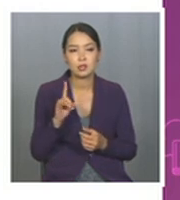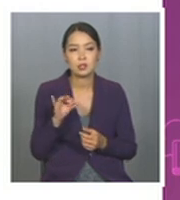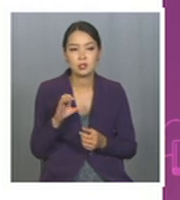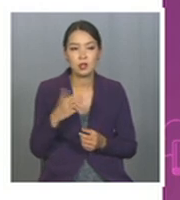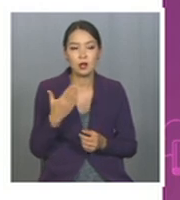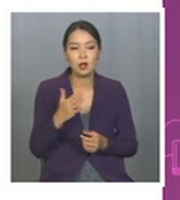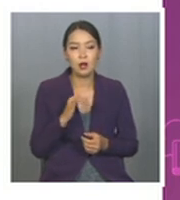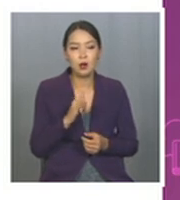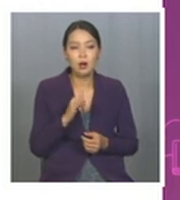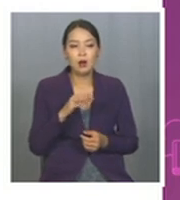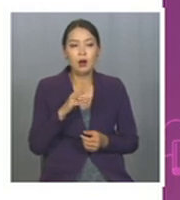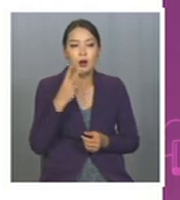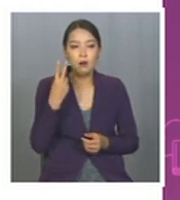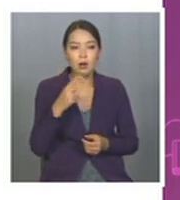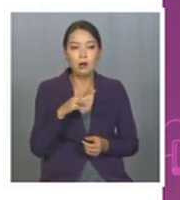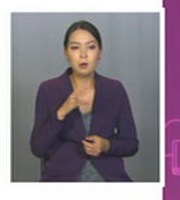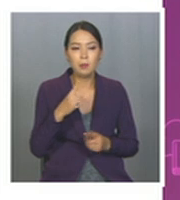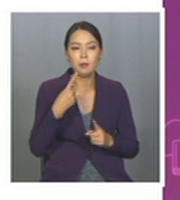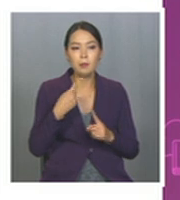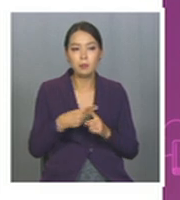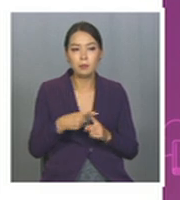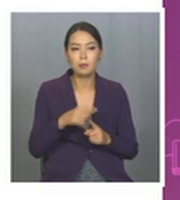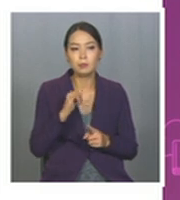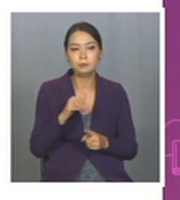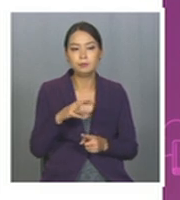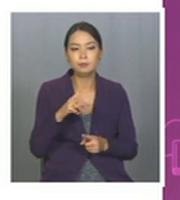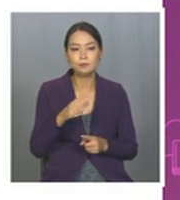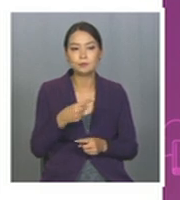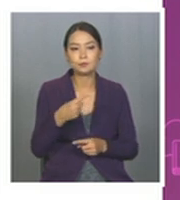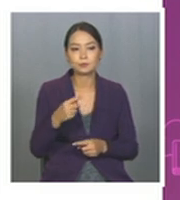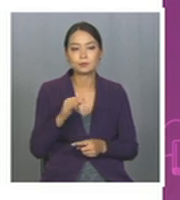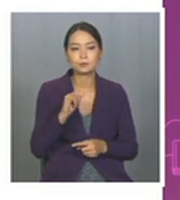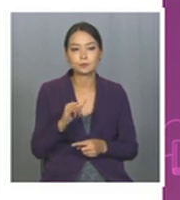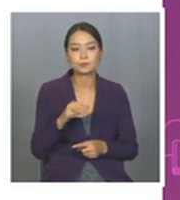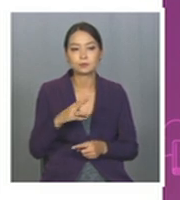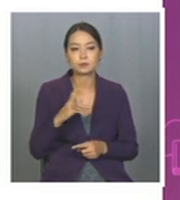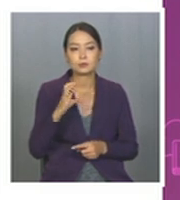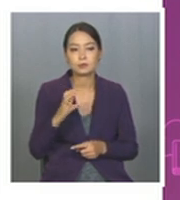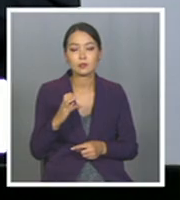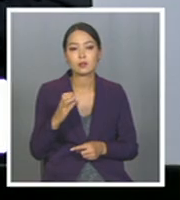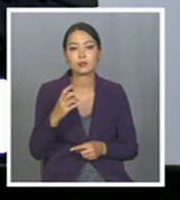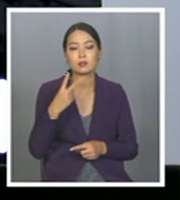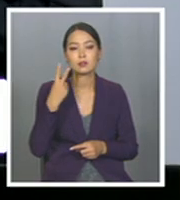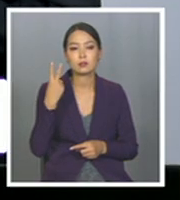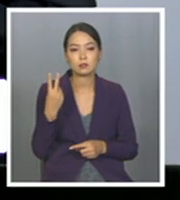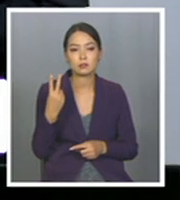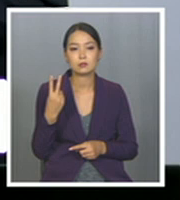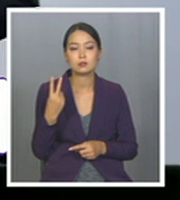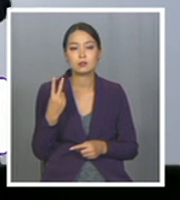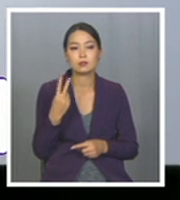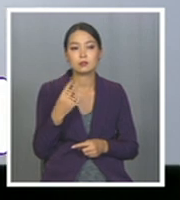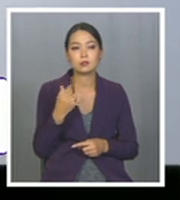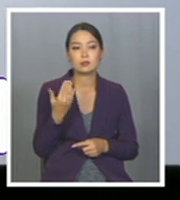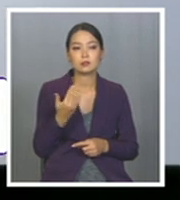қосамыз, катушкаға түсетін кернеуден азайтамыз конденсаторға түсетін кернеуді және оларды квадраттаймыз және